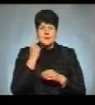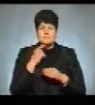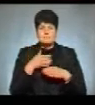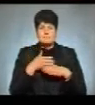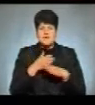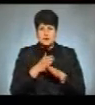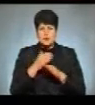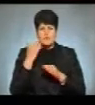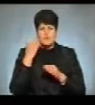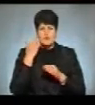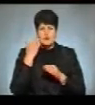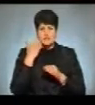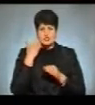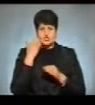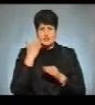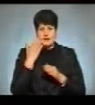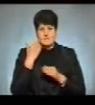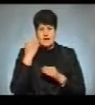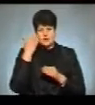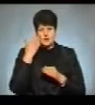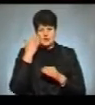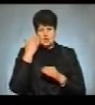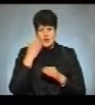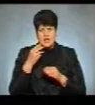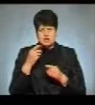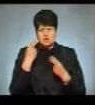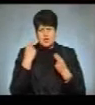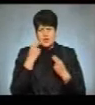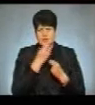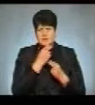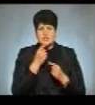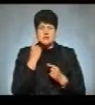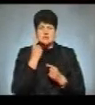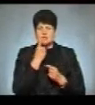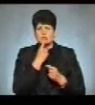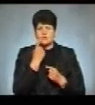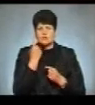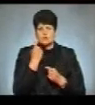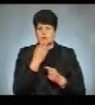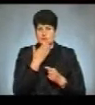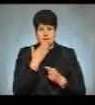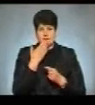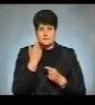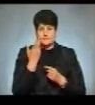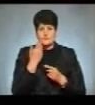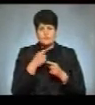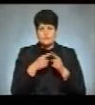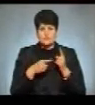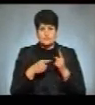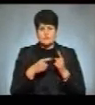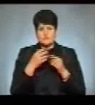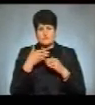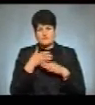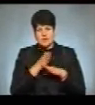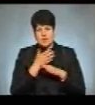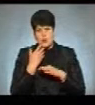верхньої кістки, щелепи верхньої, і зуби, одного зуба немає, половину, бо